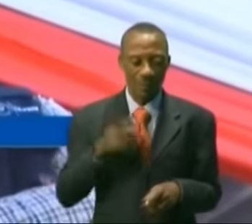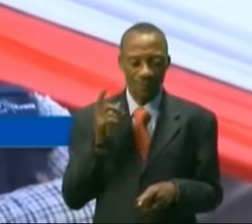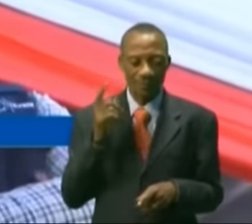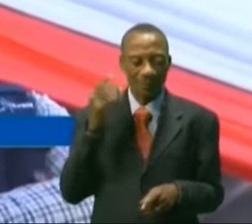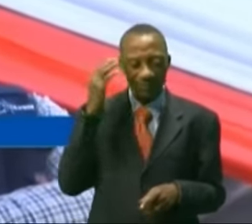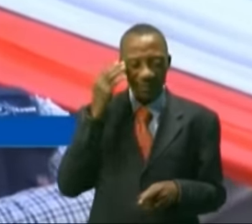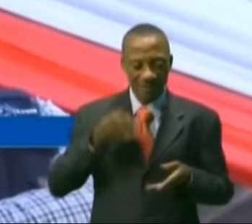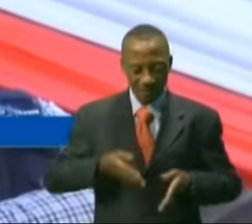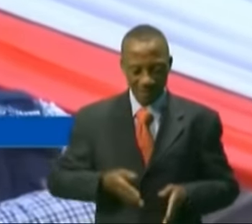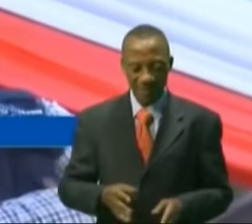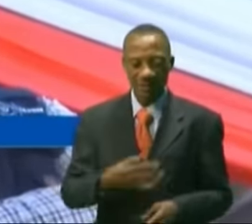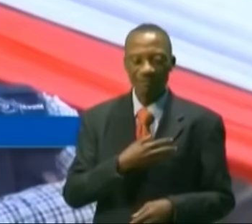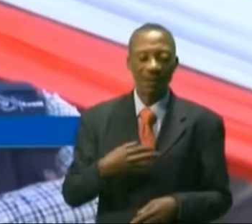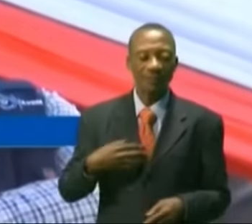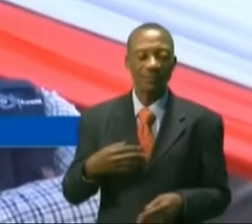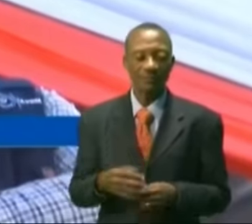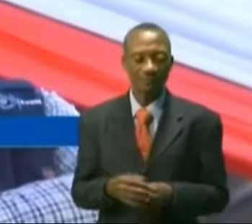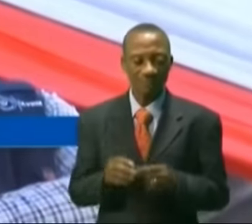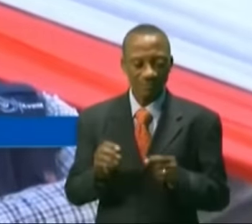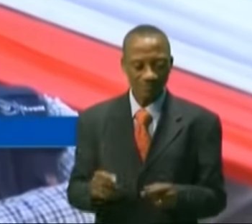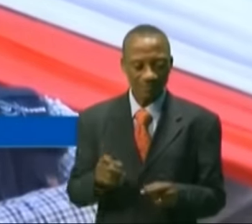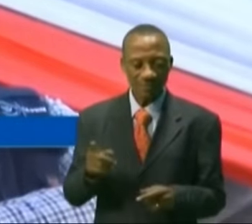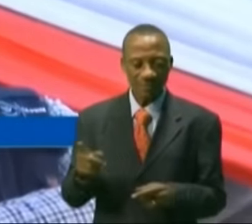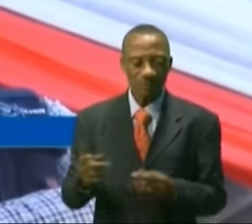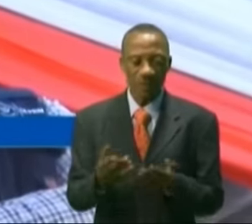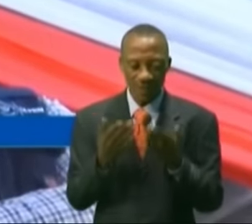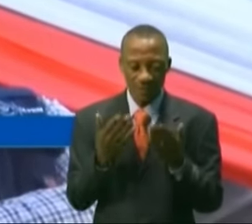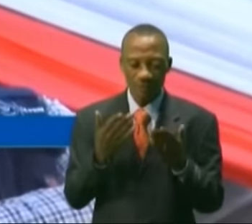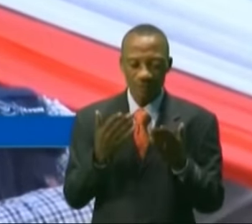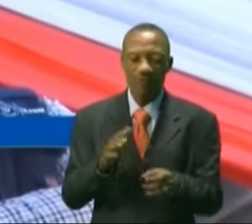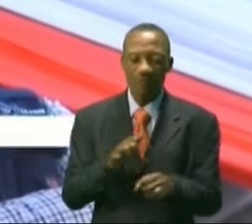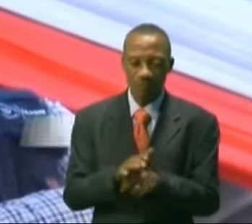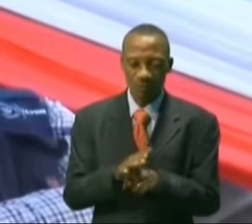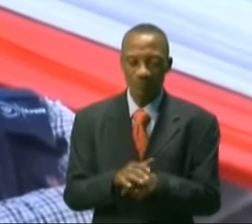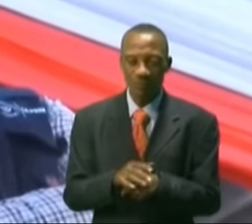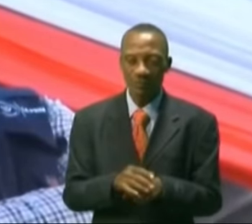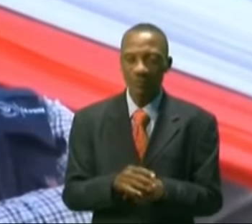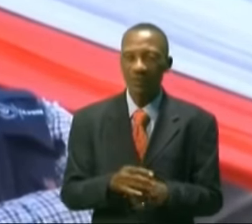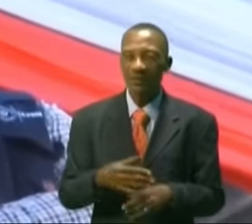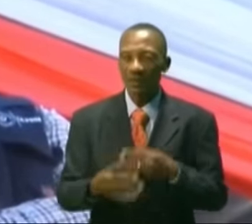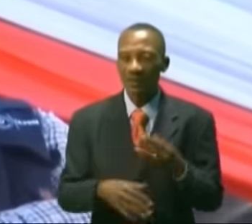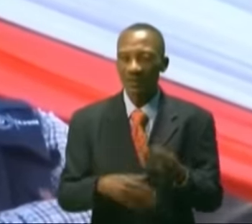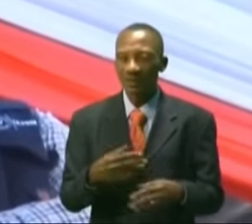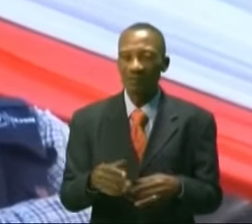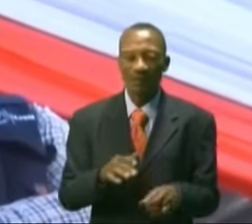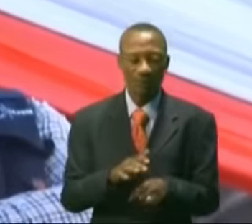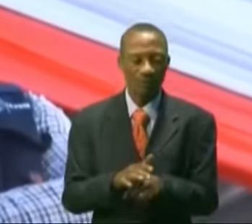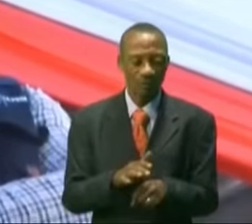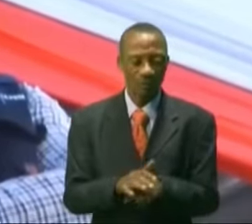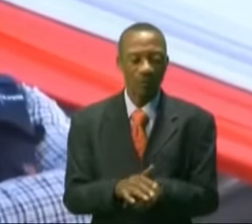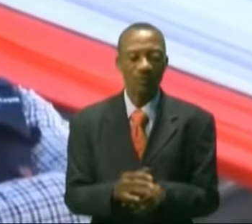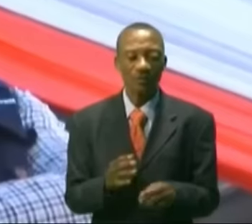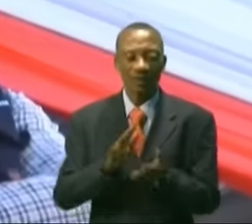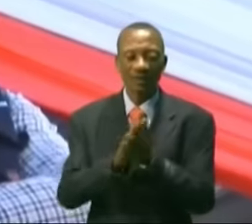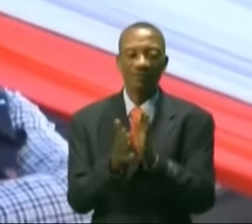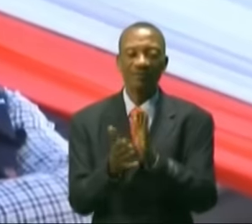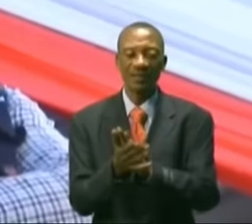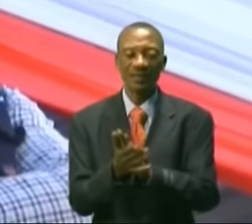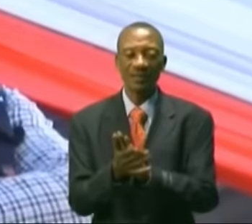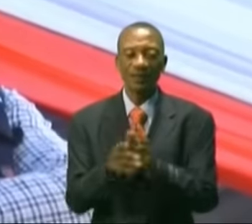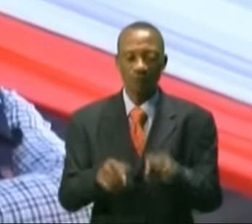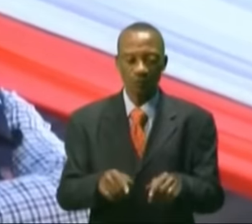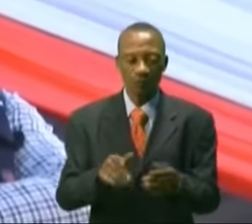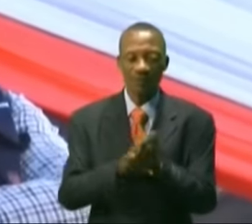je suis une mère. Et je sais ce qu'une mère ressent quand ses enfants vivent dans l'insécurité. Je sais ce qu'une